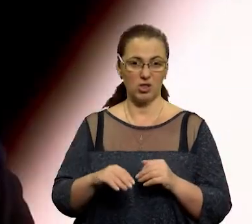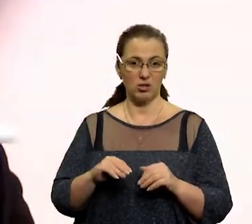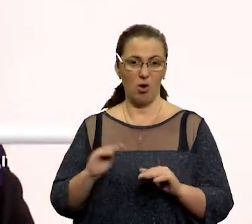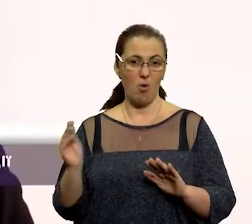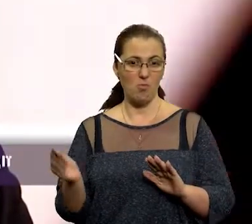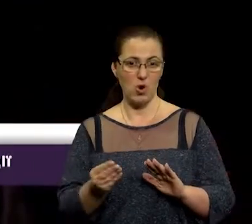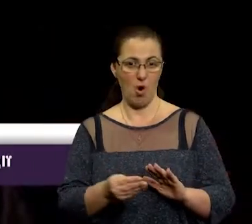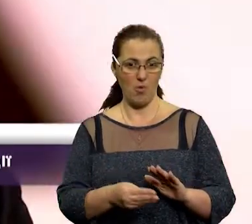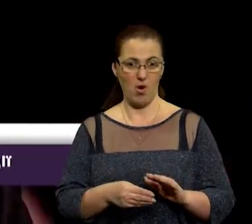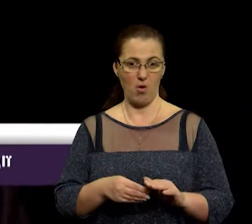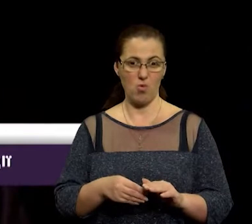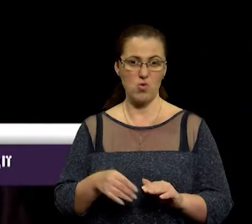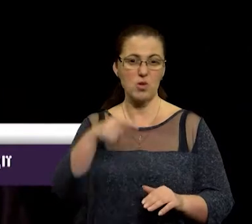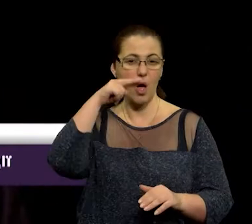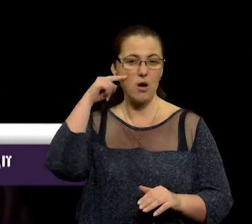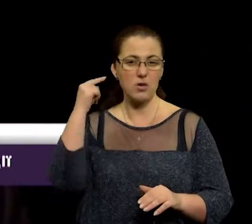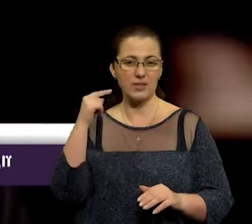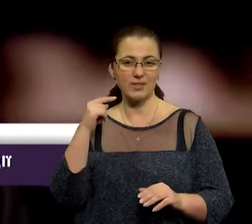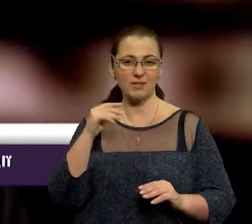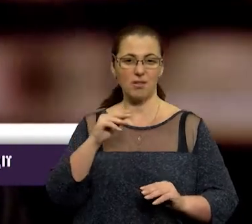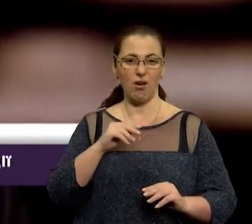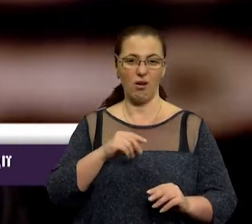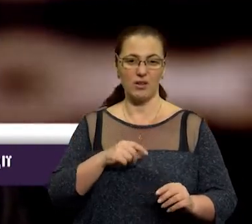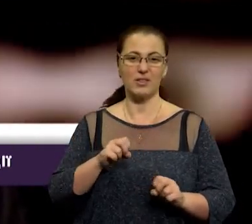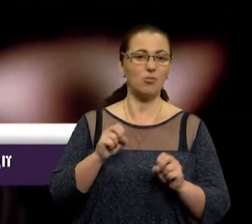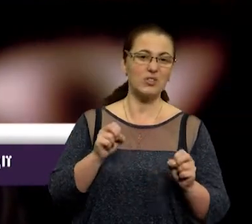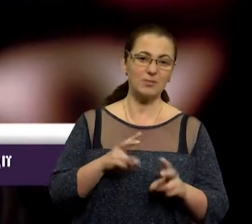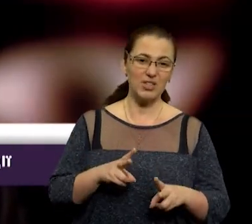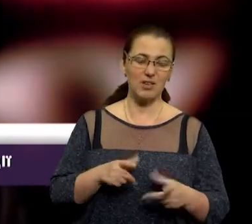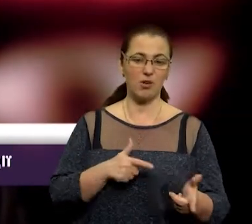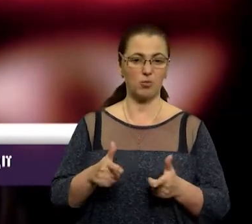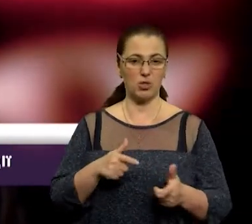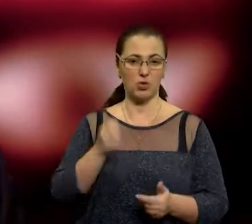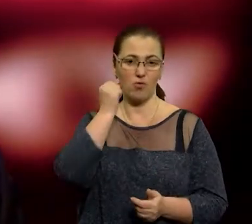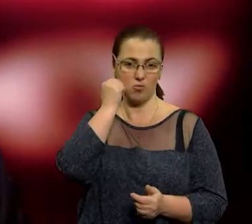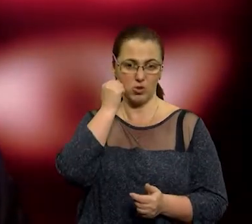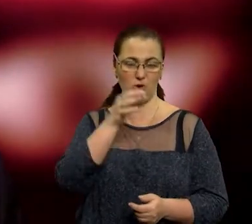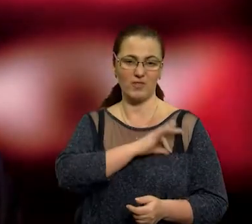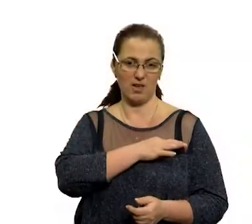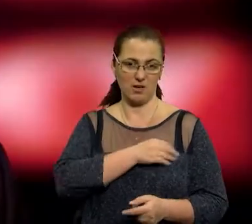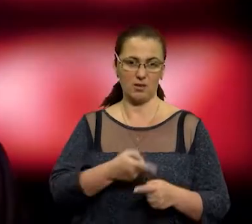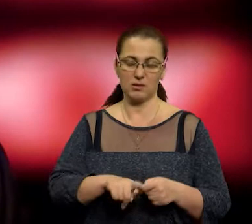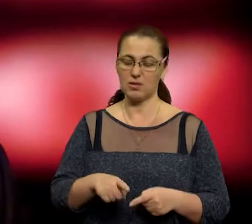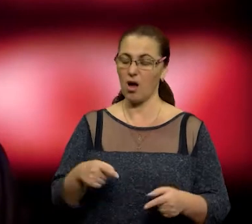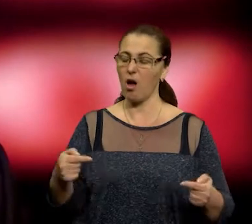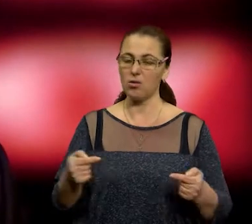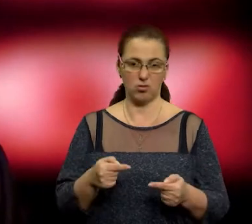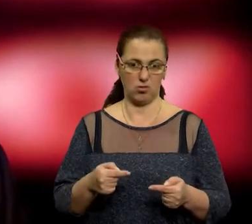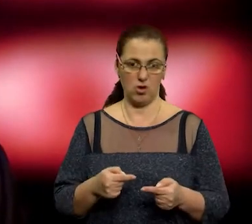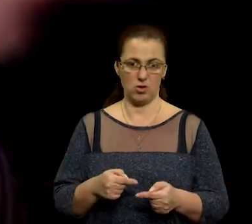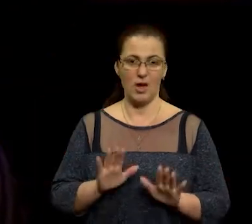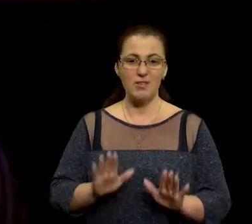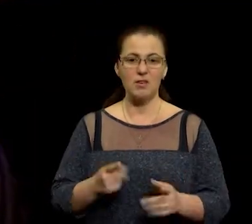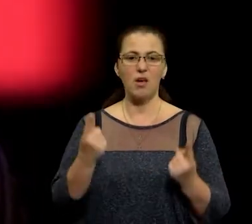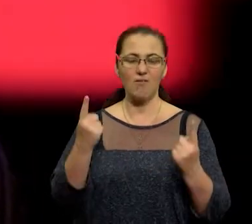пропагують проросійсько налаштовані або спеціально підготовлені московські агенти. Це однозначно. Тільки